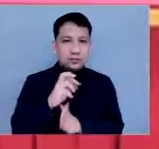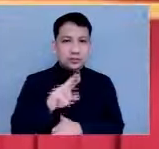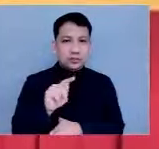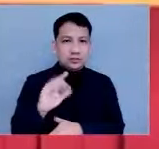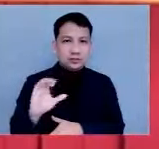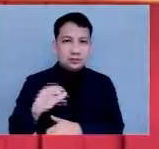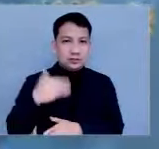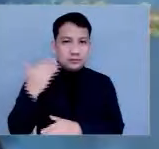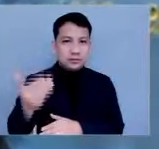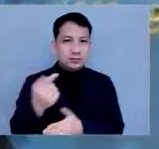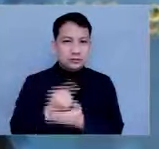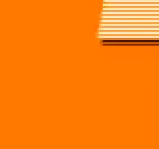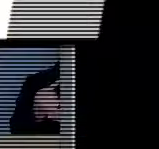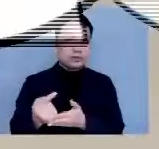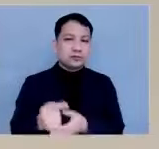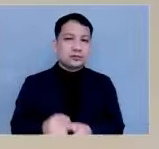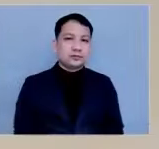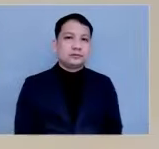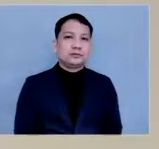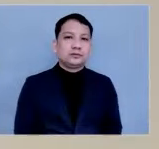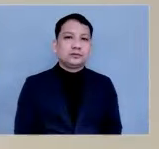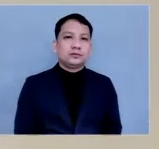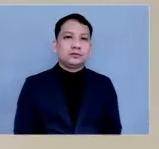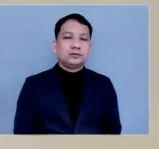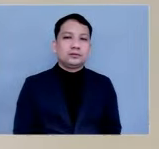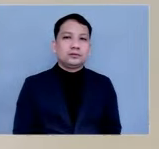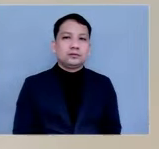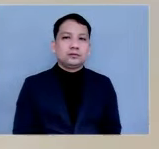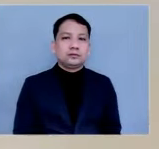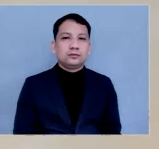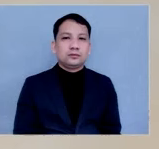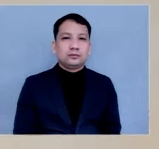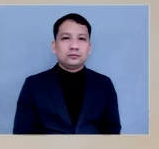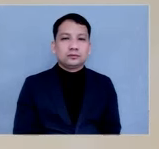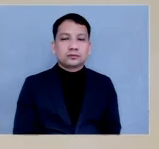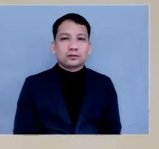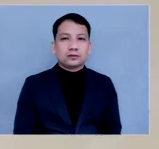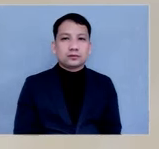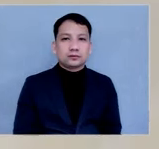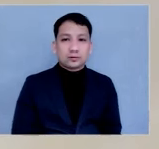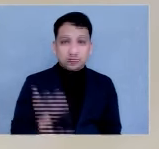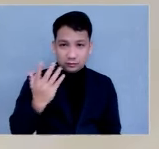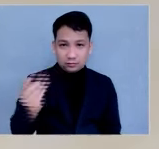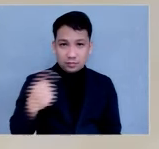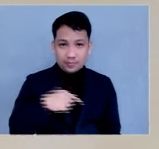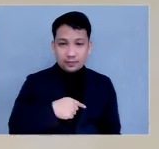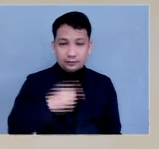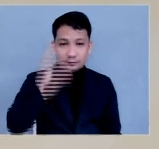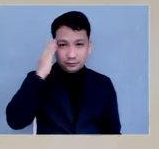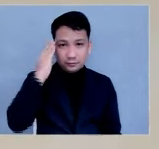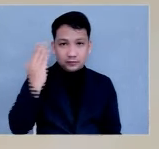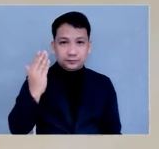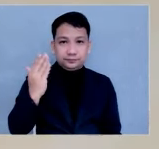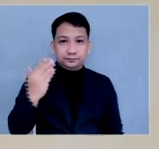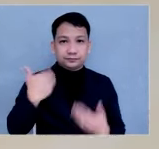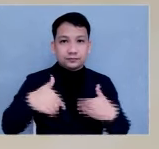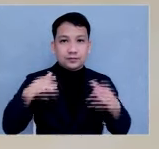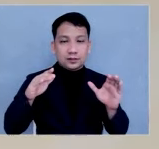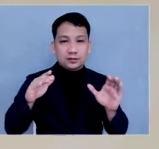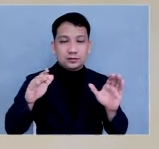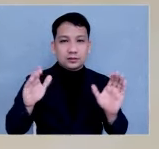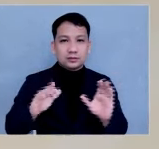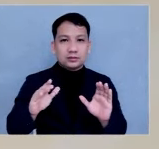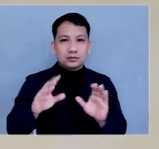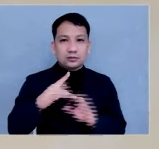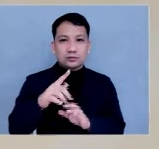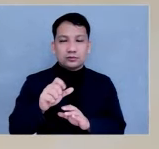sa susunod na linggo. Ang amin lamang alam is marami siyang angel warriors,